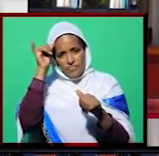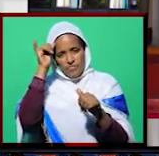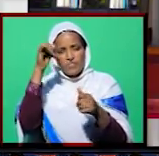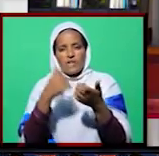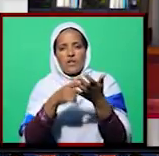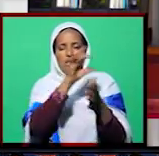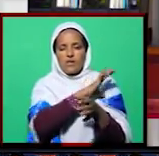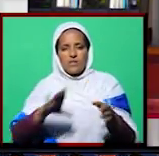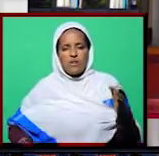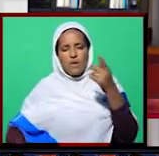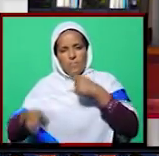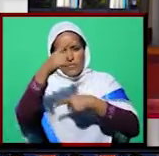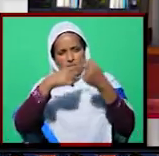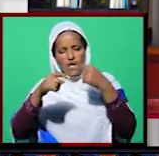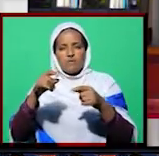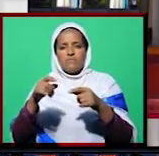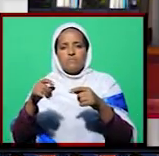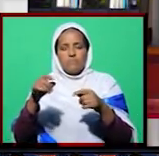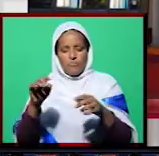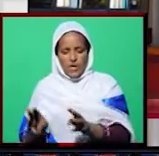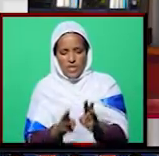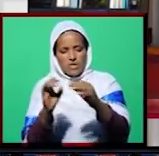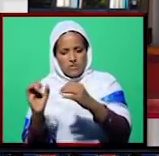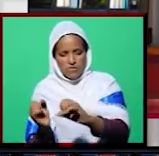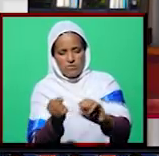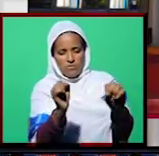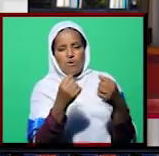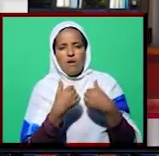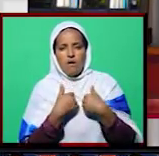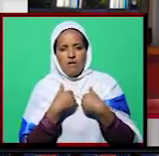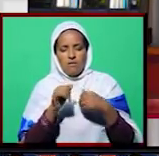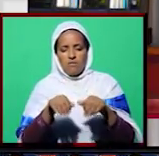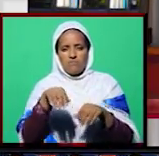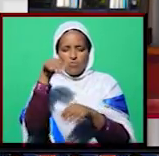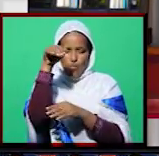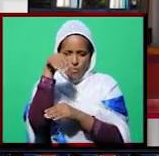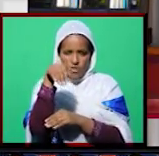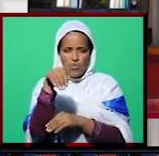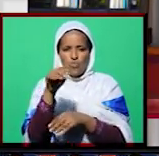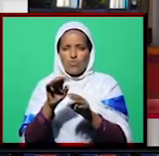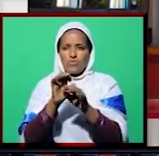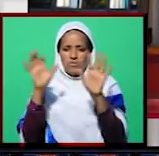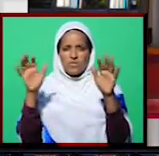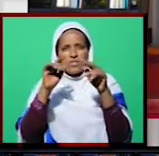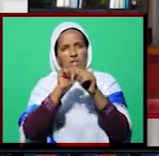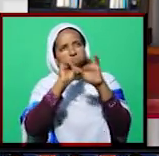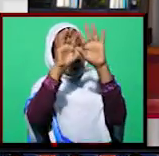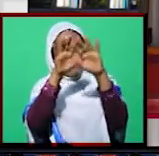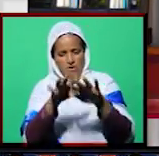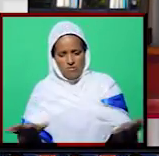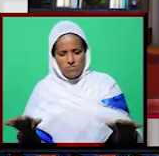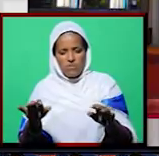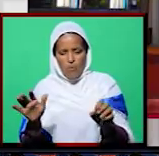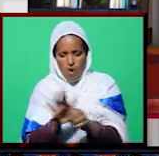መለኮት ቅዱስ ዮሐንስም ለጌታ መምጣት መንገድ ጠርጓል፣ ጎዳናውን ጠርጓል። አባጣው ጎርባጣው ይስተካከል፣